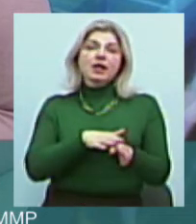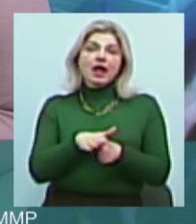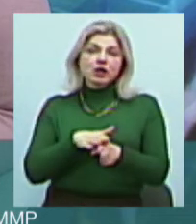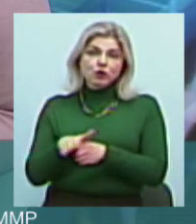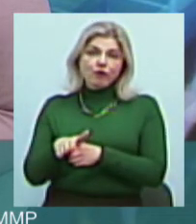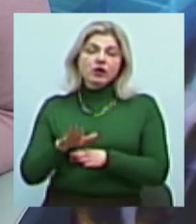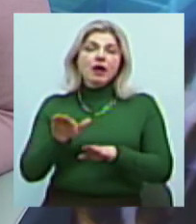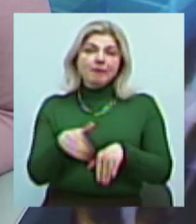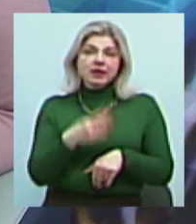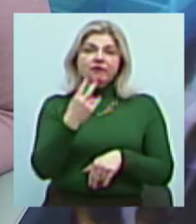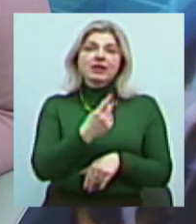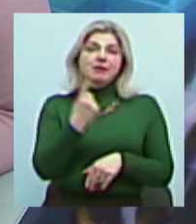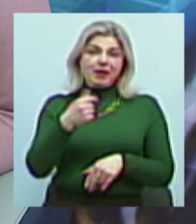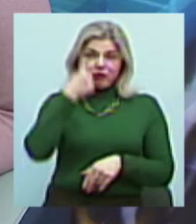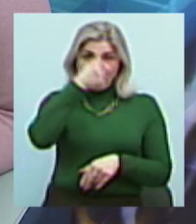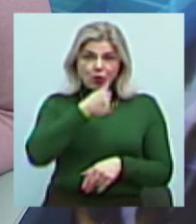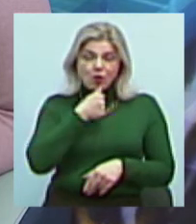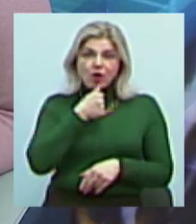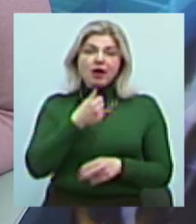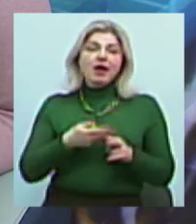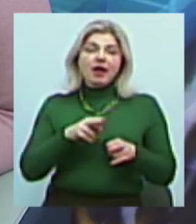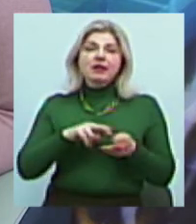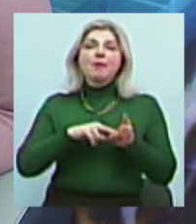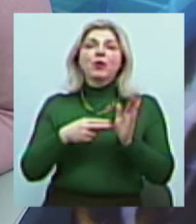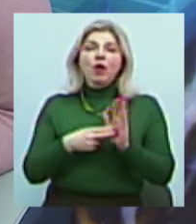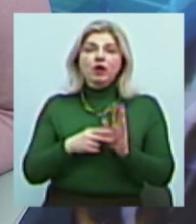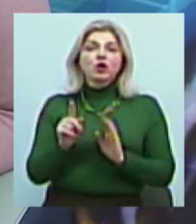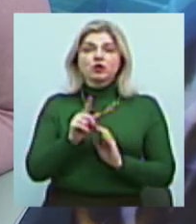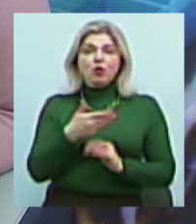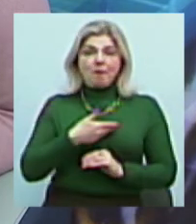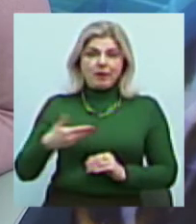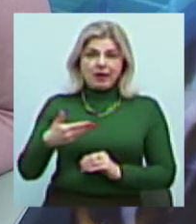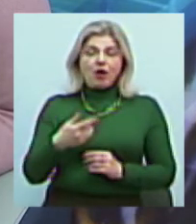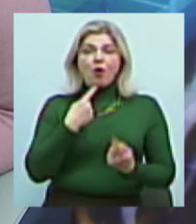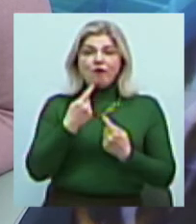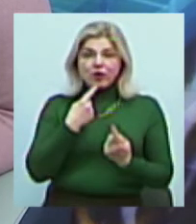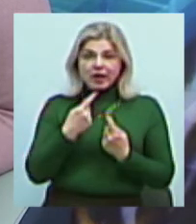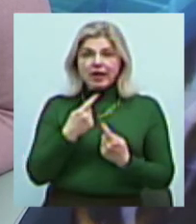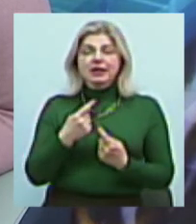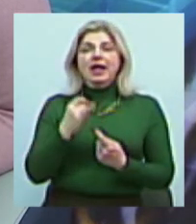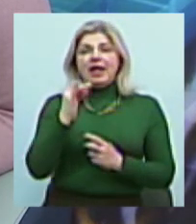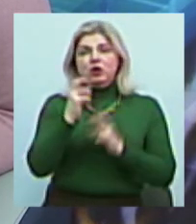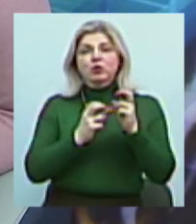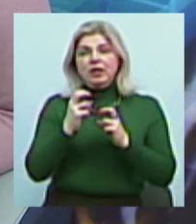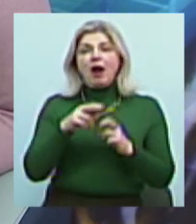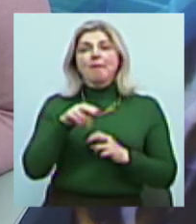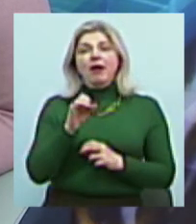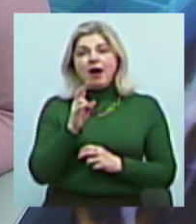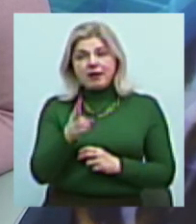реалізовуватися після 21-го року. Це, зокрема, ті проекти, які ми з вами і говорили, це індустріальний парк